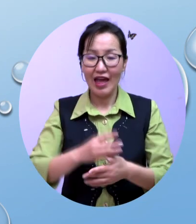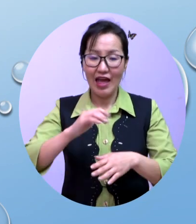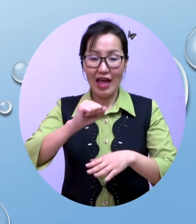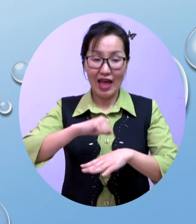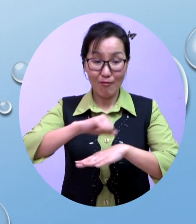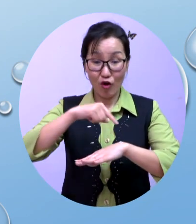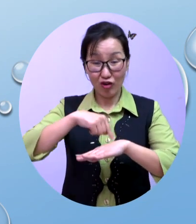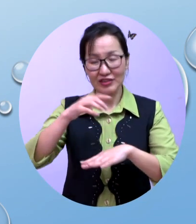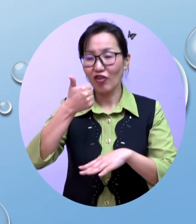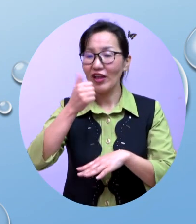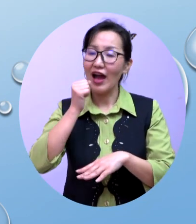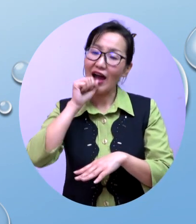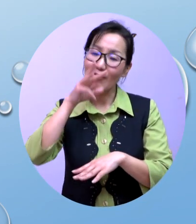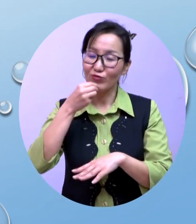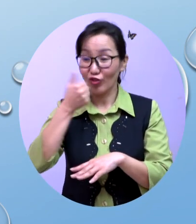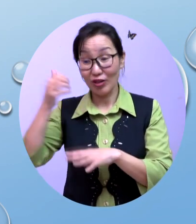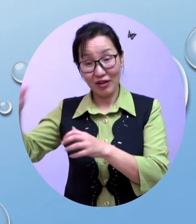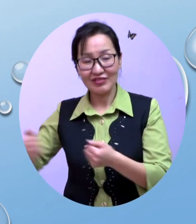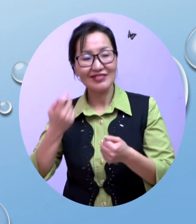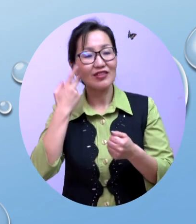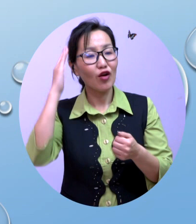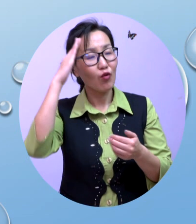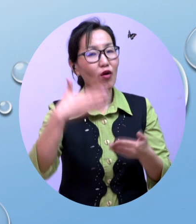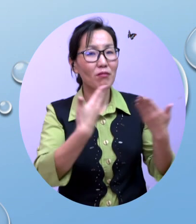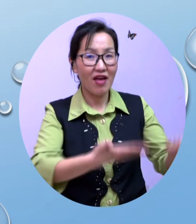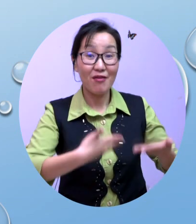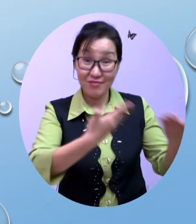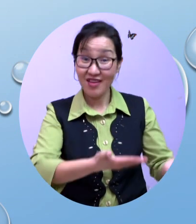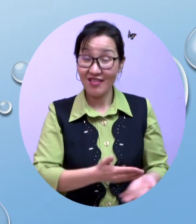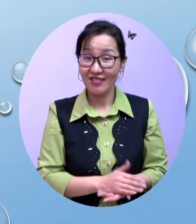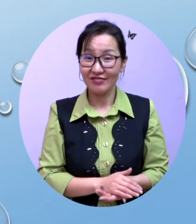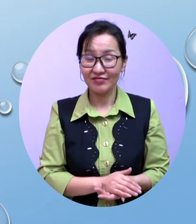Аймаг хот орвол алил амттай сайхнаа дэнзэн өвөөд зориулж авч